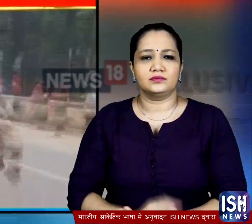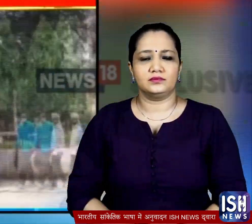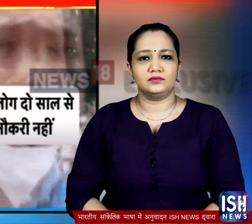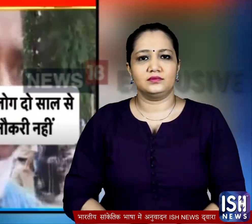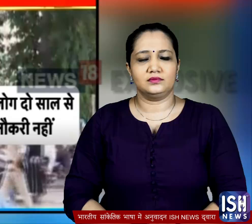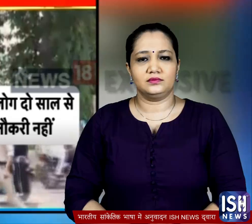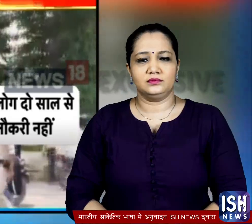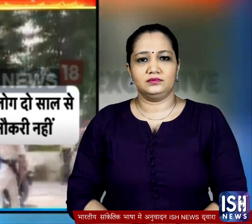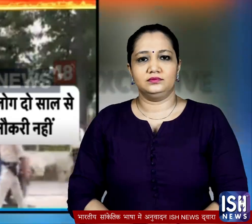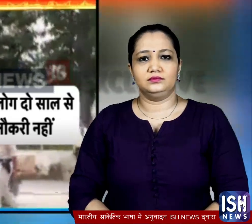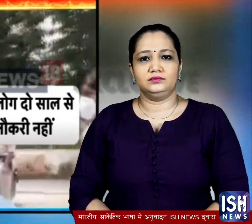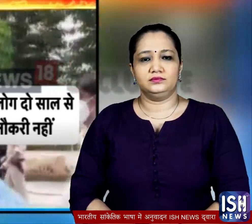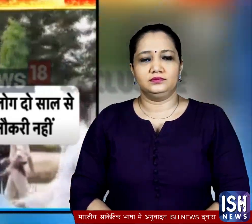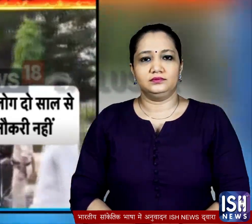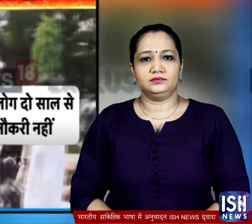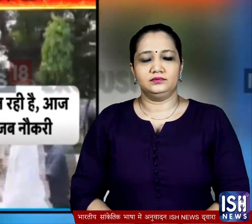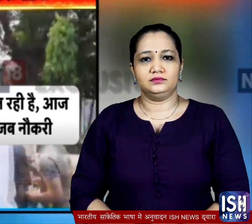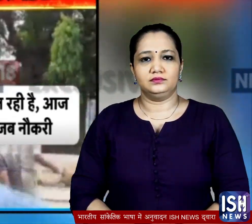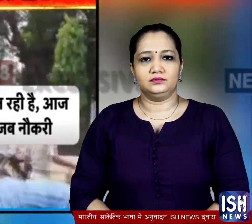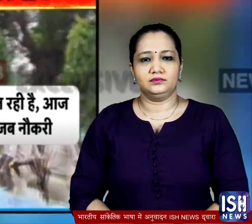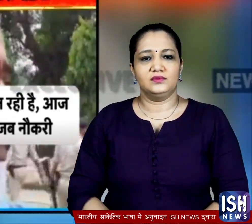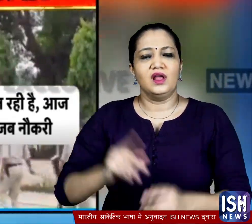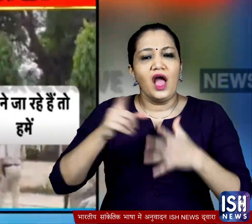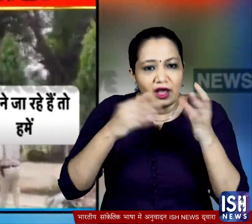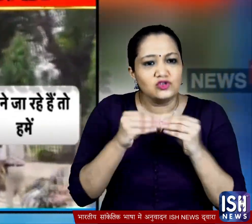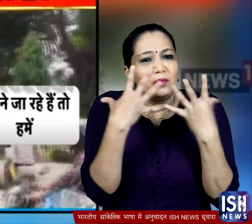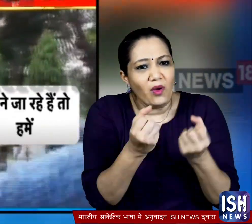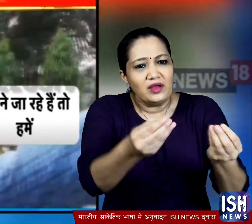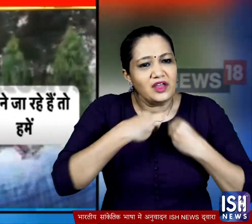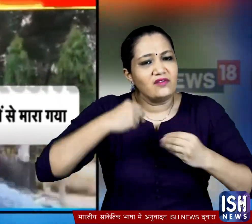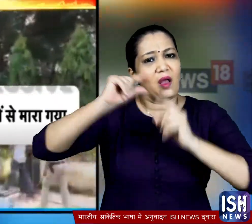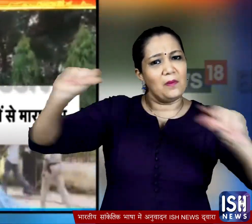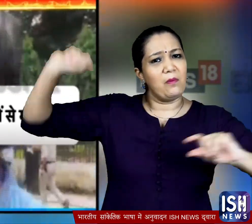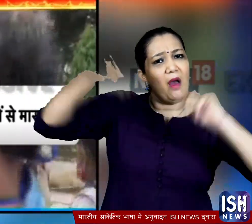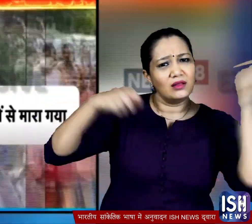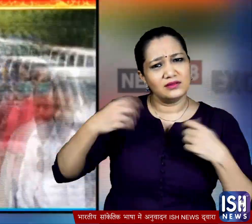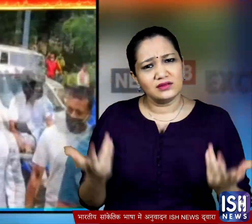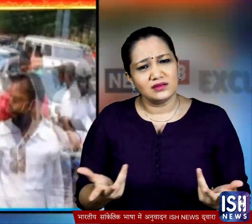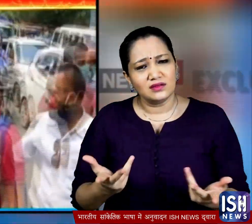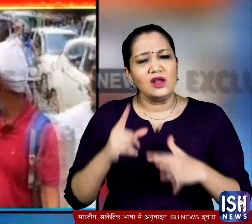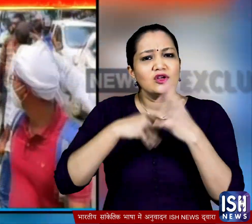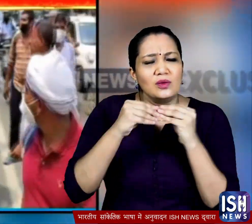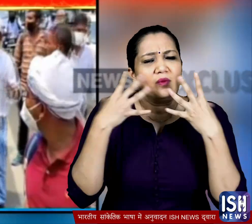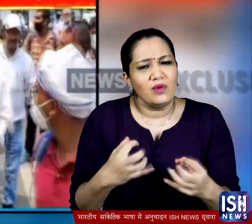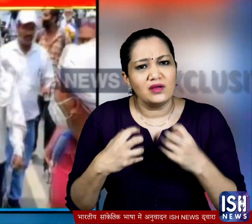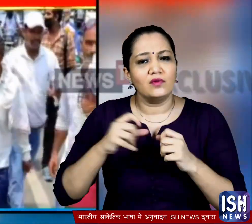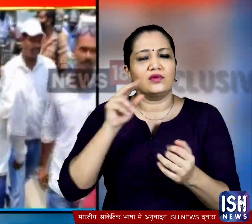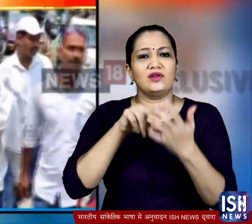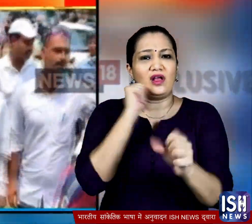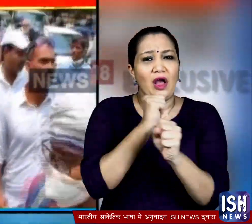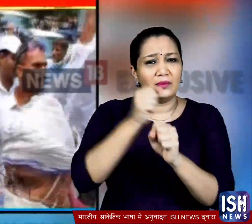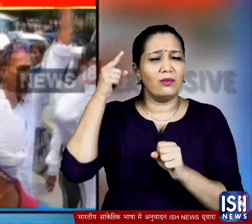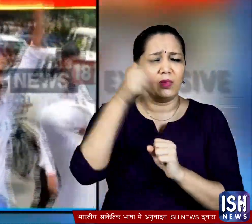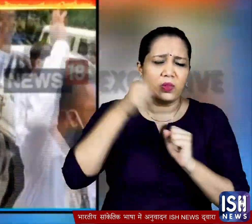नहीं थमा। 2 साल से सर नौकरी नहीं मिला सर, अब आज नौकरी मांगने जा रहे हैं सर, घंटा मारा गया सर। नौकरी की मांग पर उन्होंने